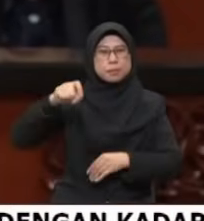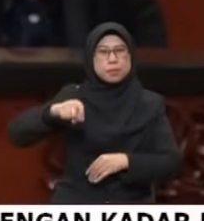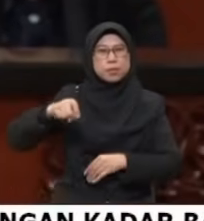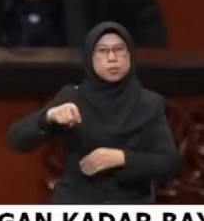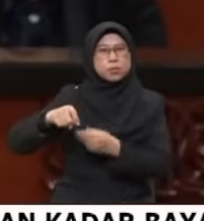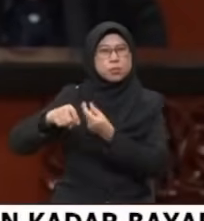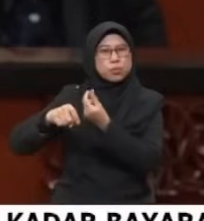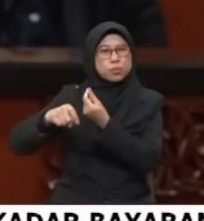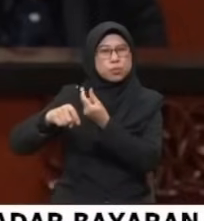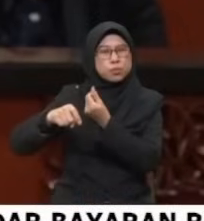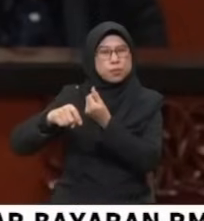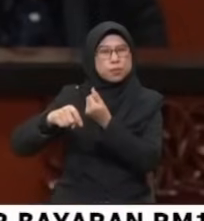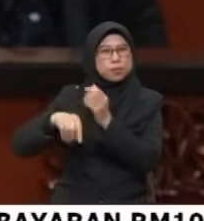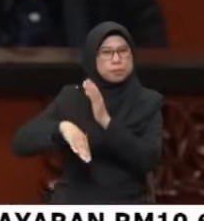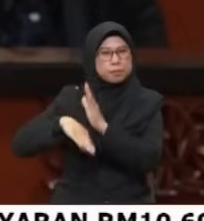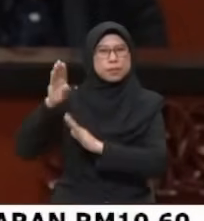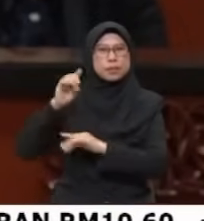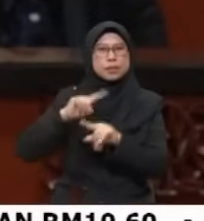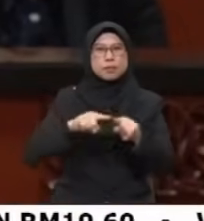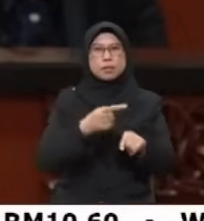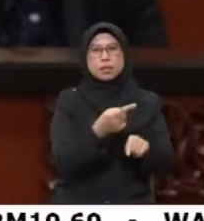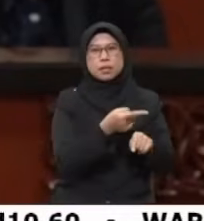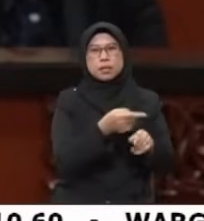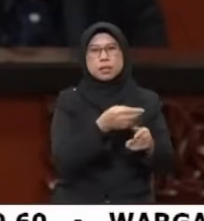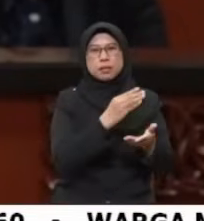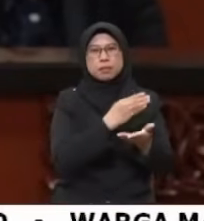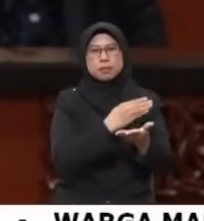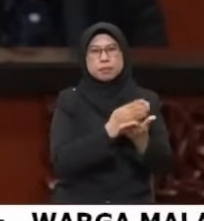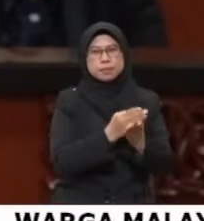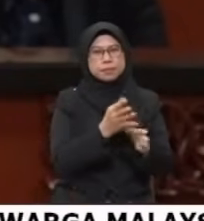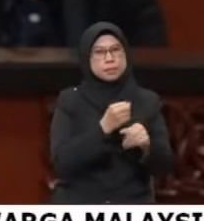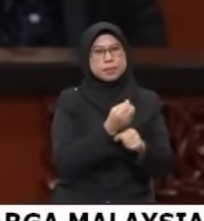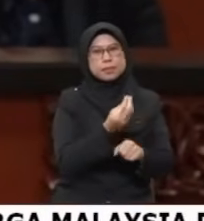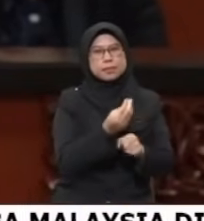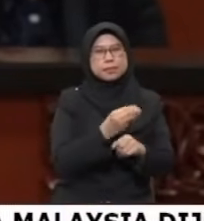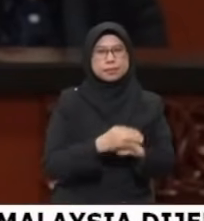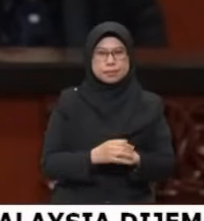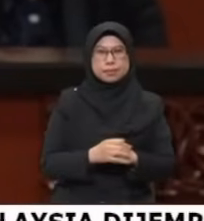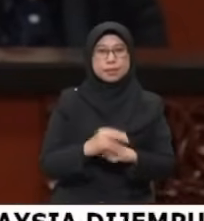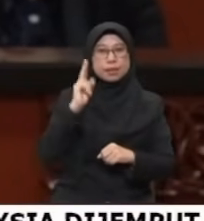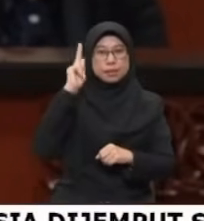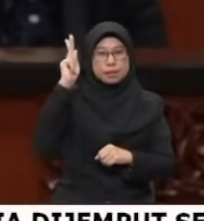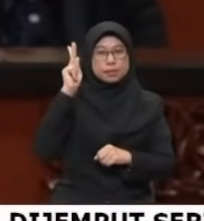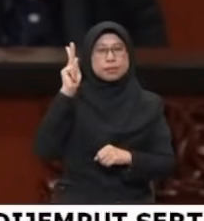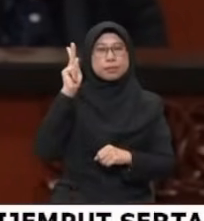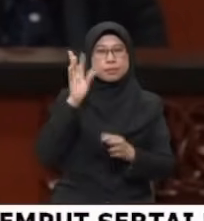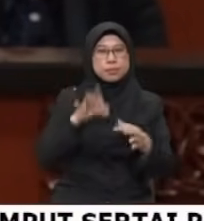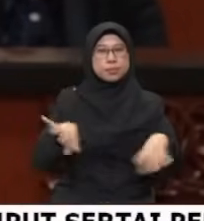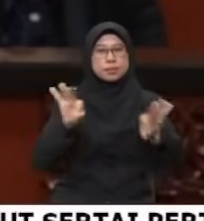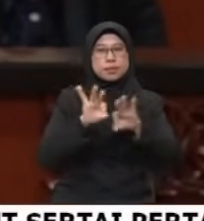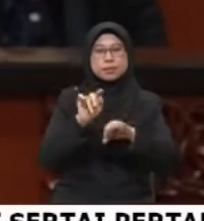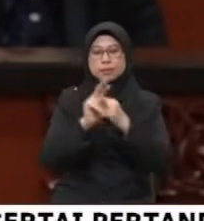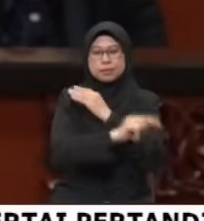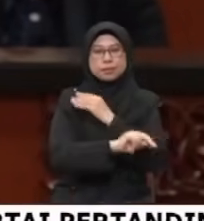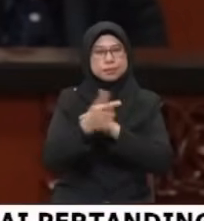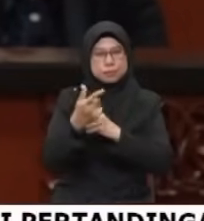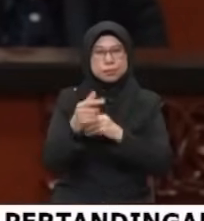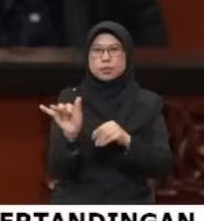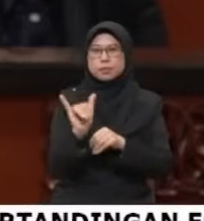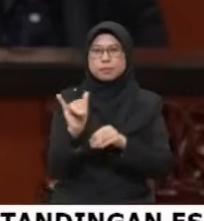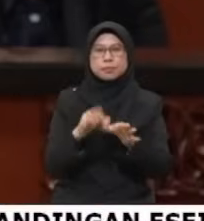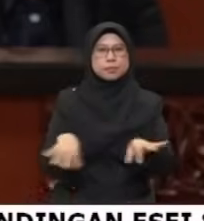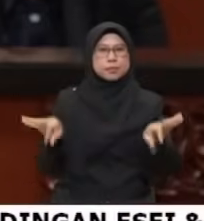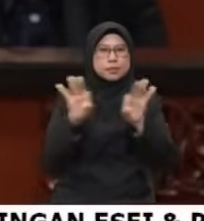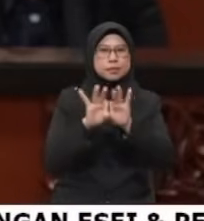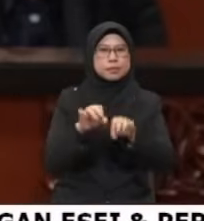sekali lagi jadi untuk melaksanakan aktiviti-aktiviti penyanggaran di negeri Kelantan juga di negeri lain Jadi saya juga telah mengadakan lawatan